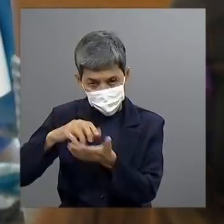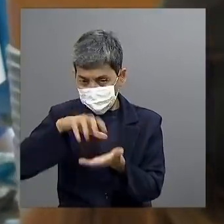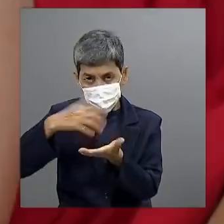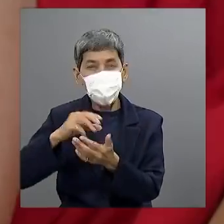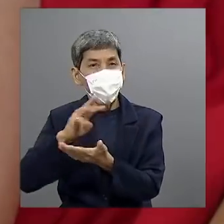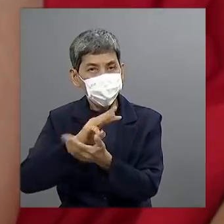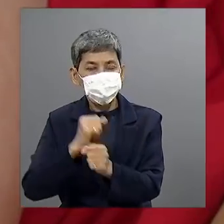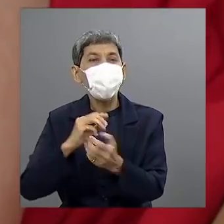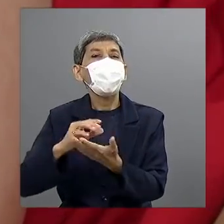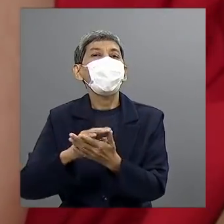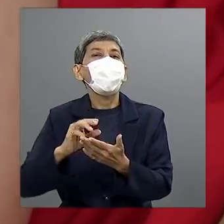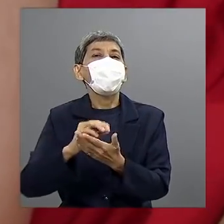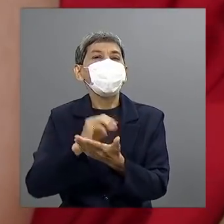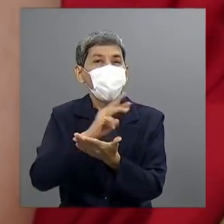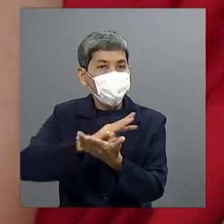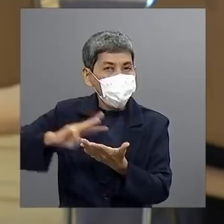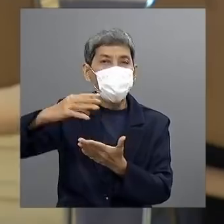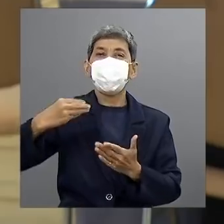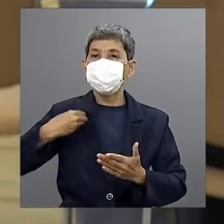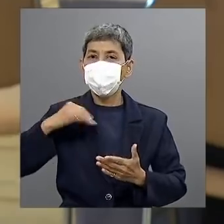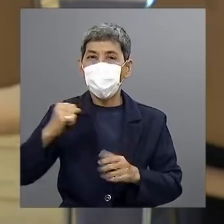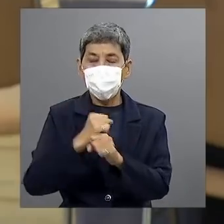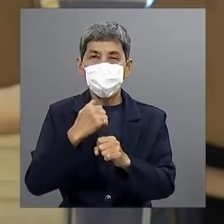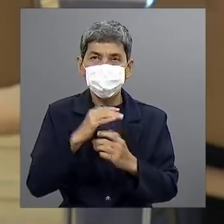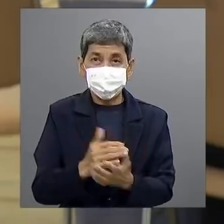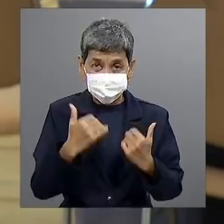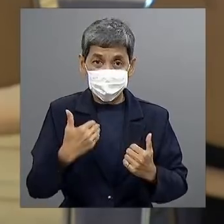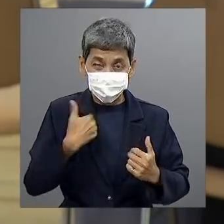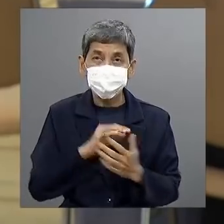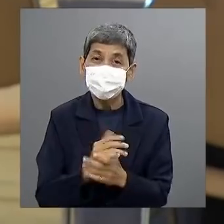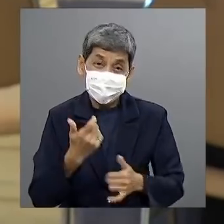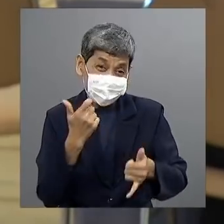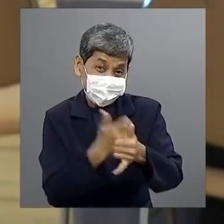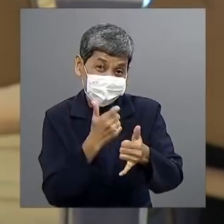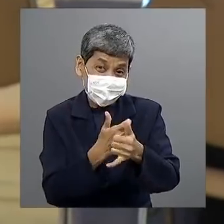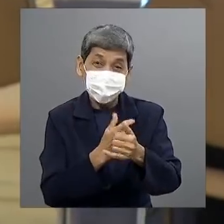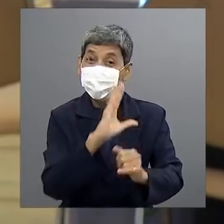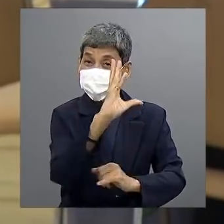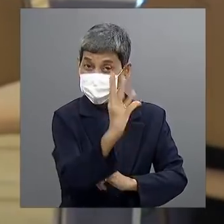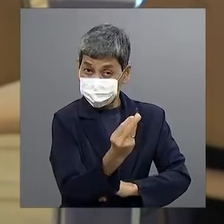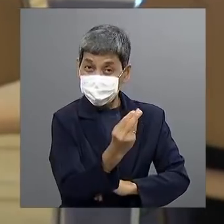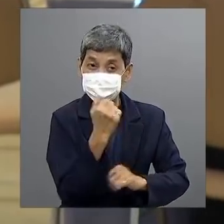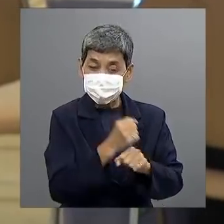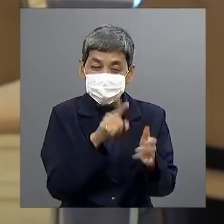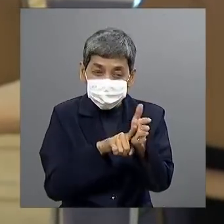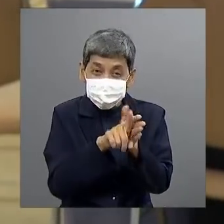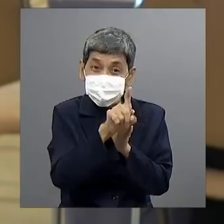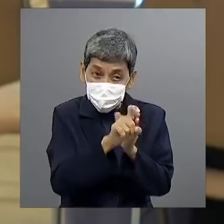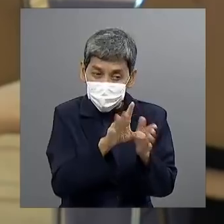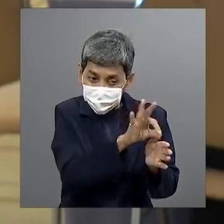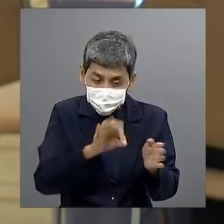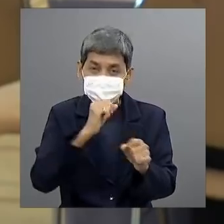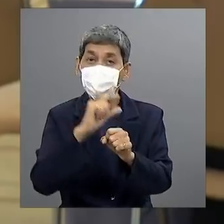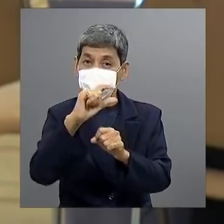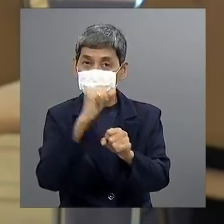จุฬาภรณ์ให้ทราบต่อไปด้วยค่ะสำหรับการฉีดวัคซีนซิโนฟาร์มหรือว่าวัคซีนเชื้อตายนะคะคุณผู้ชมมีรายงานนะคะว่